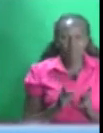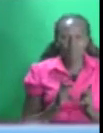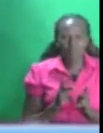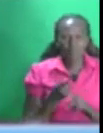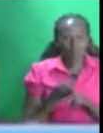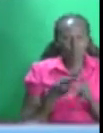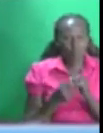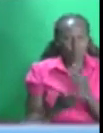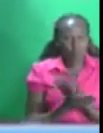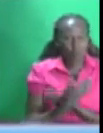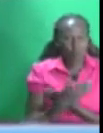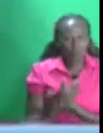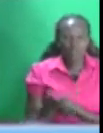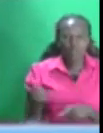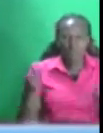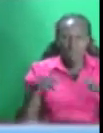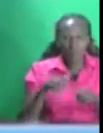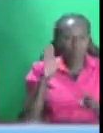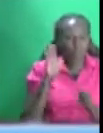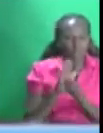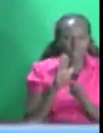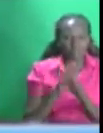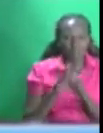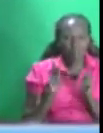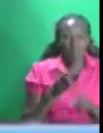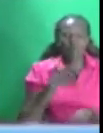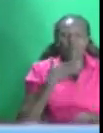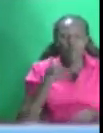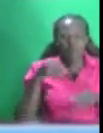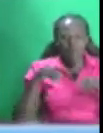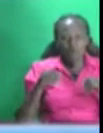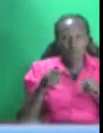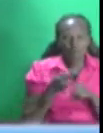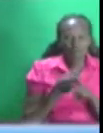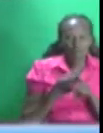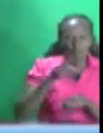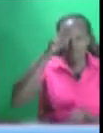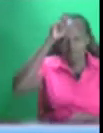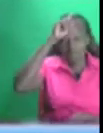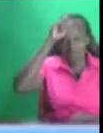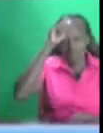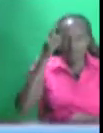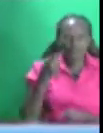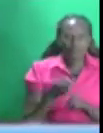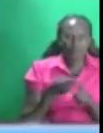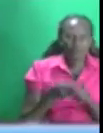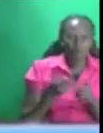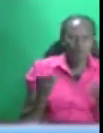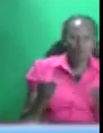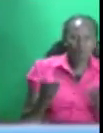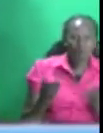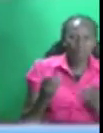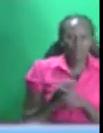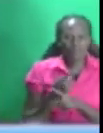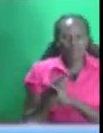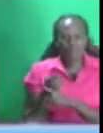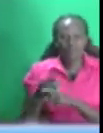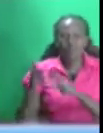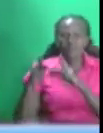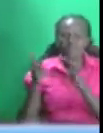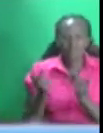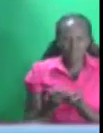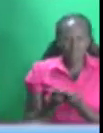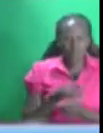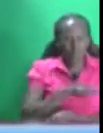kuanzia asubuhi wamekuja wakiwa wengi sana wakitaka unga kutoka reserve, kutoka ziwa, kutoka Kuinet na hii